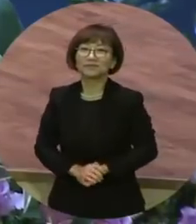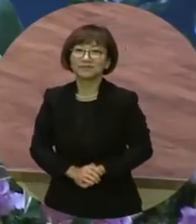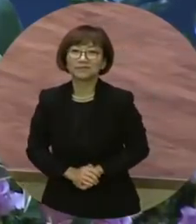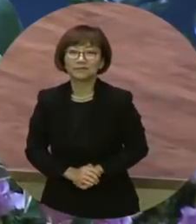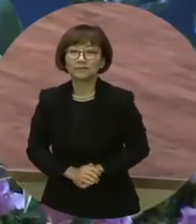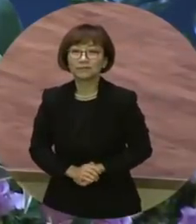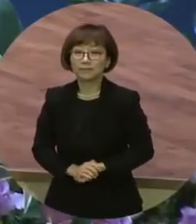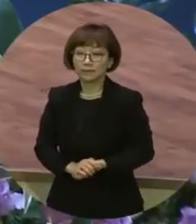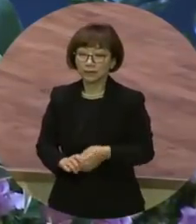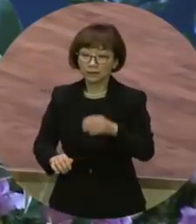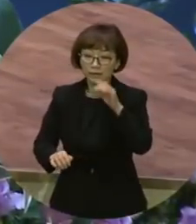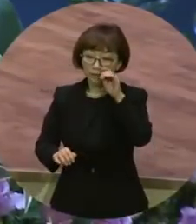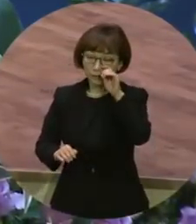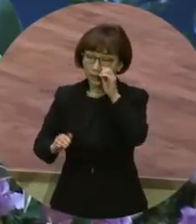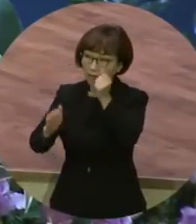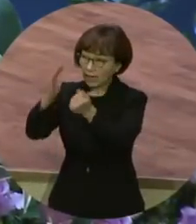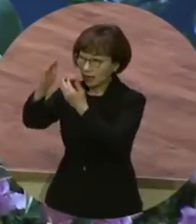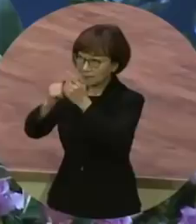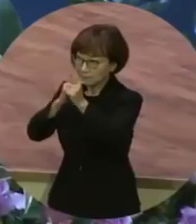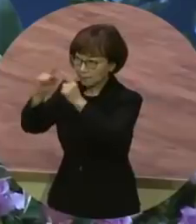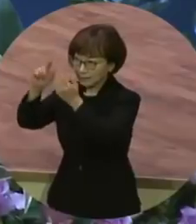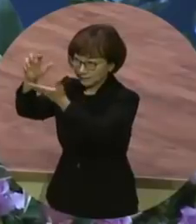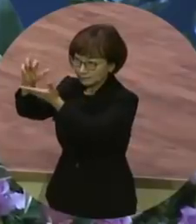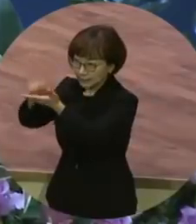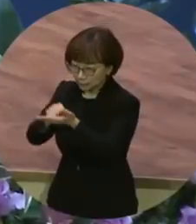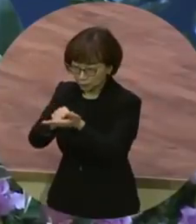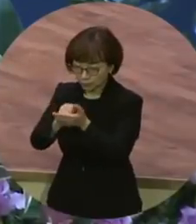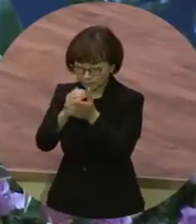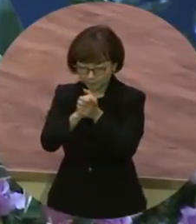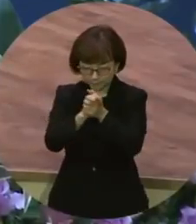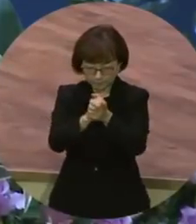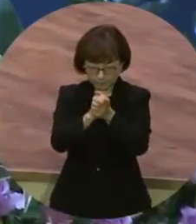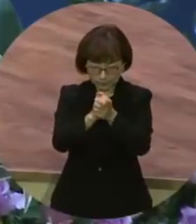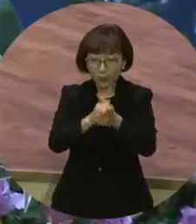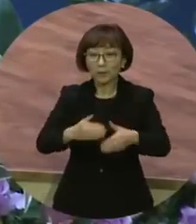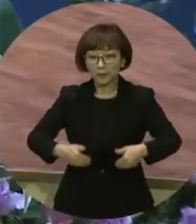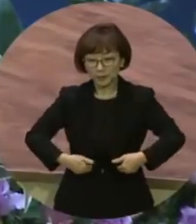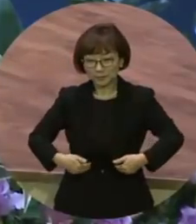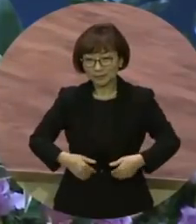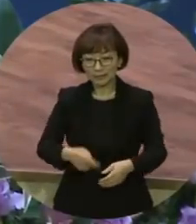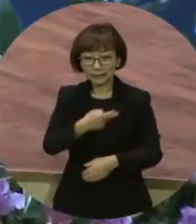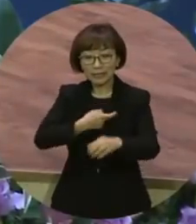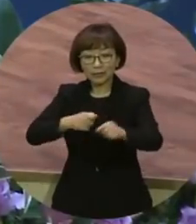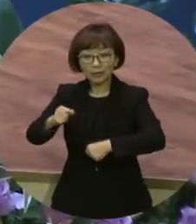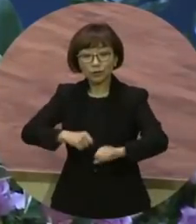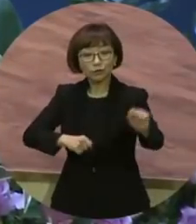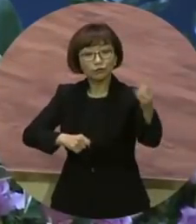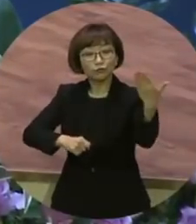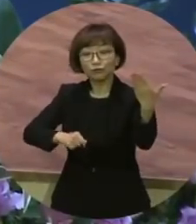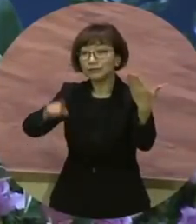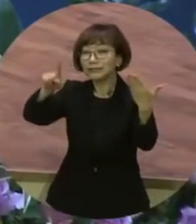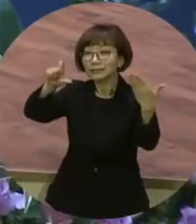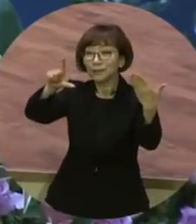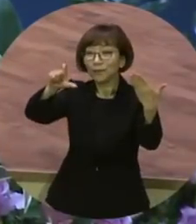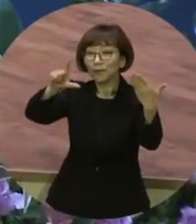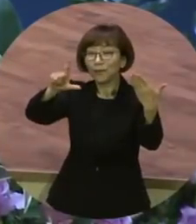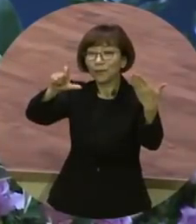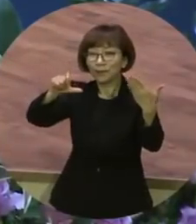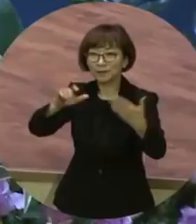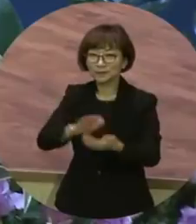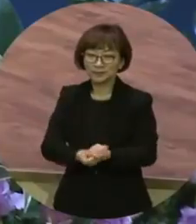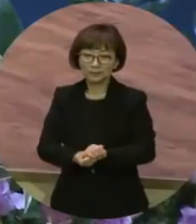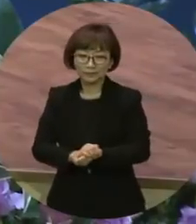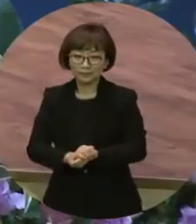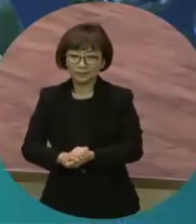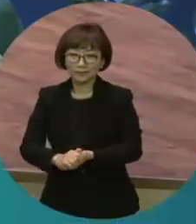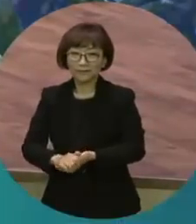주신 말씀을 누리는 시간이에요. 바울은 아마 사도행전 9장 15절의 말씀 이 아나니에게 주신 언약을 기억했을